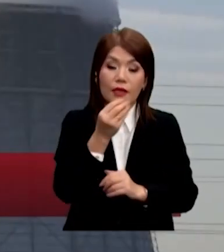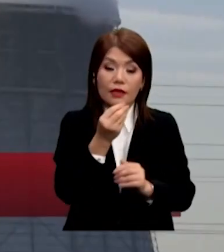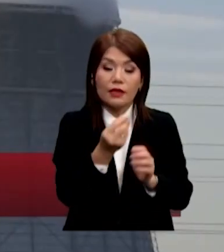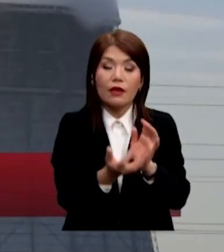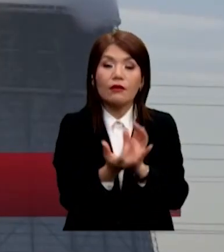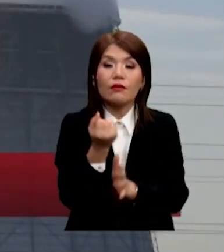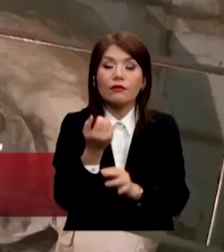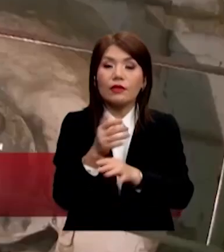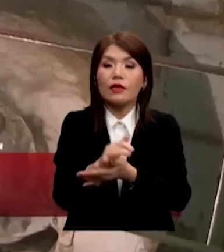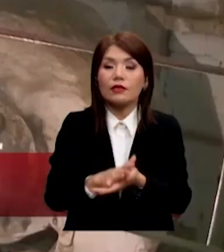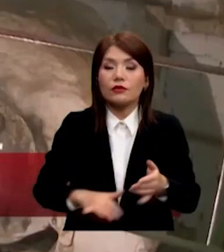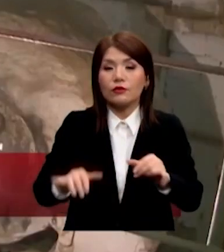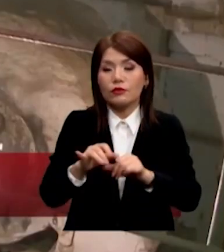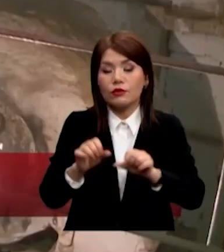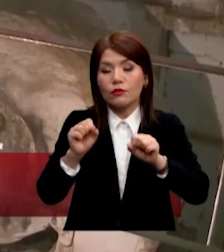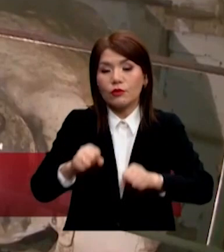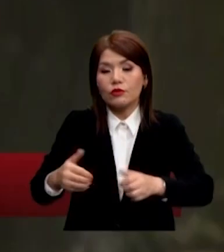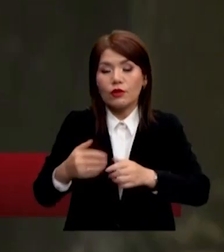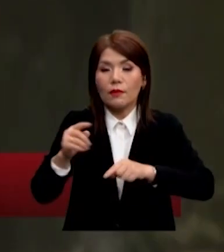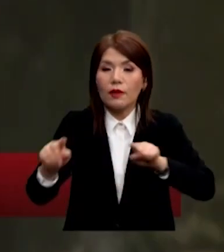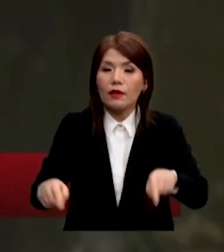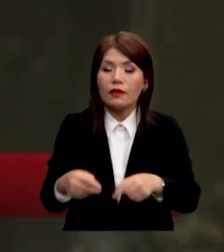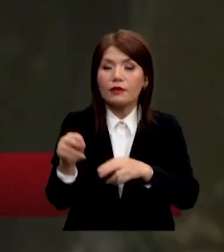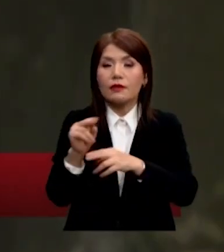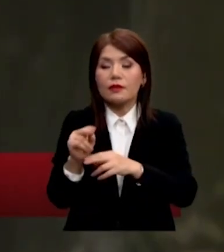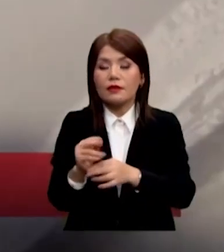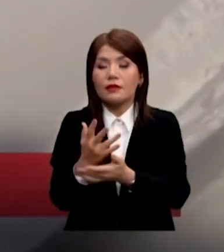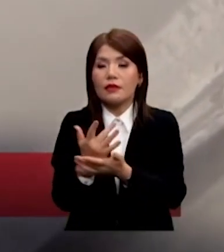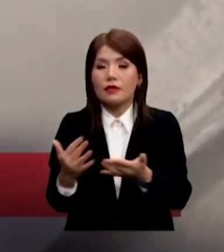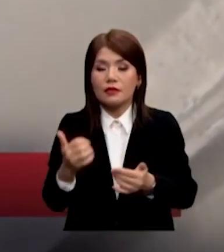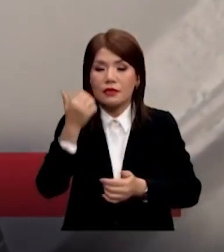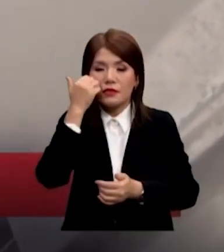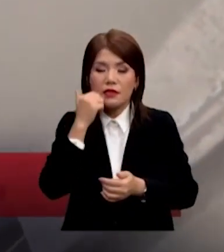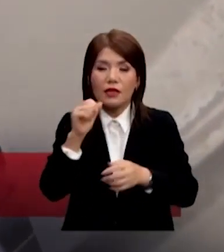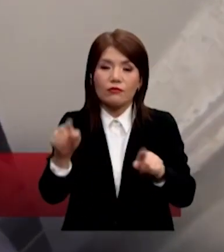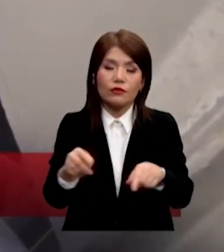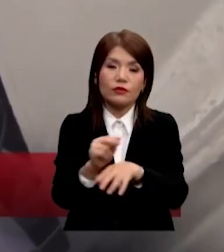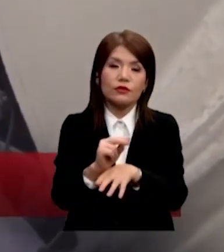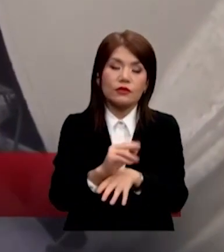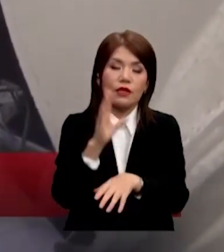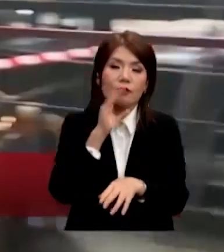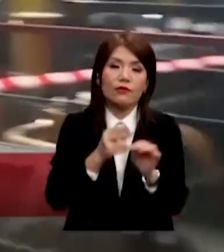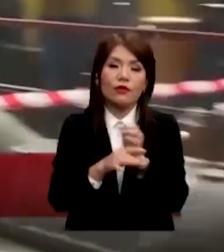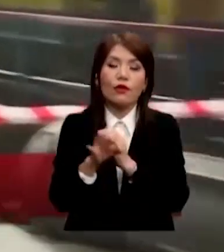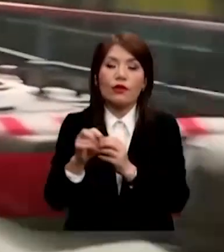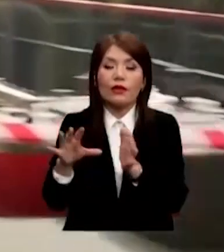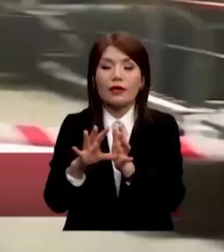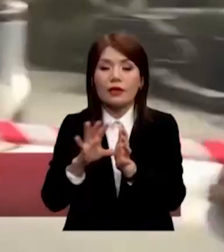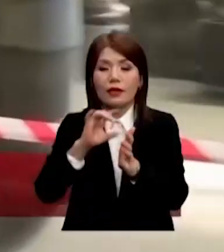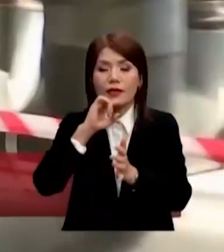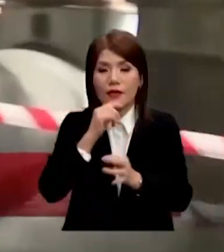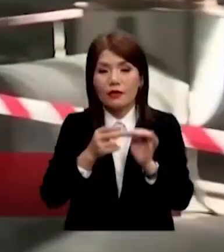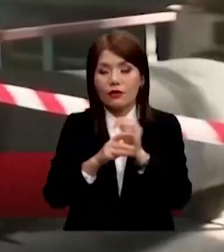от проектов энергоэффективности можно будет модернизировать промышленные предприятия и старые здания. Как сообщили в Институте развития электроэнергетики